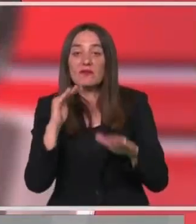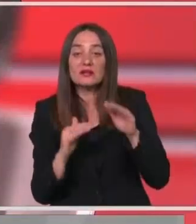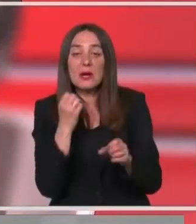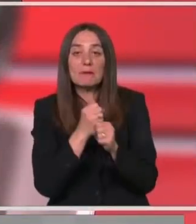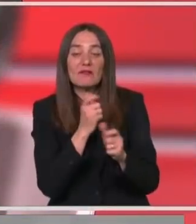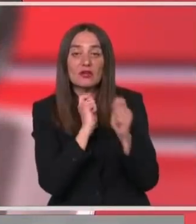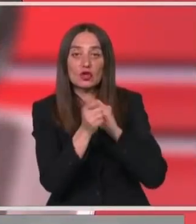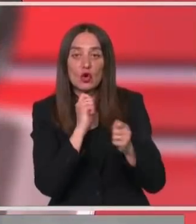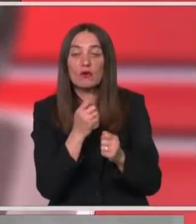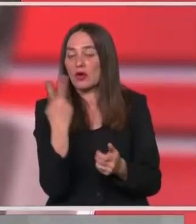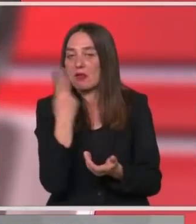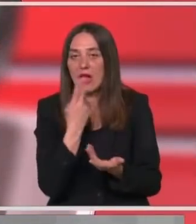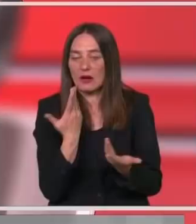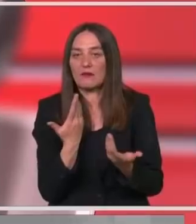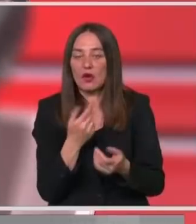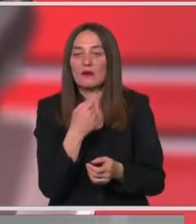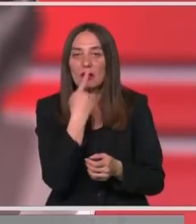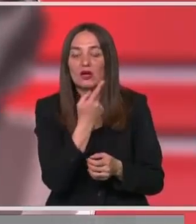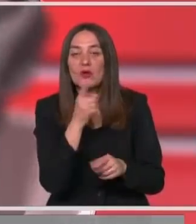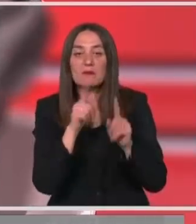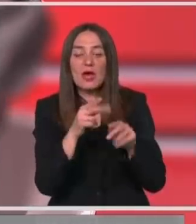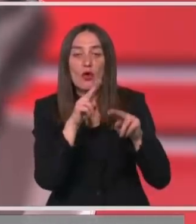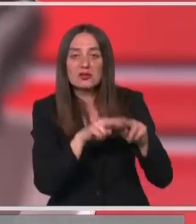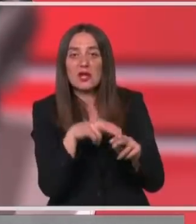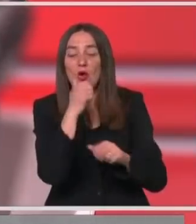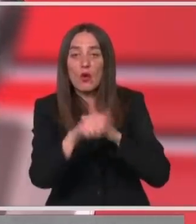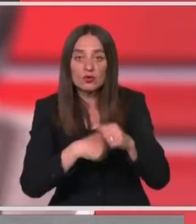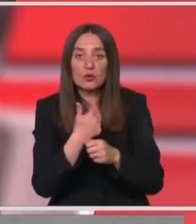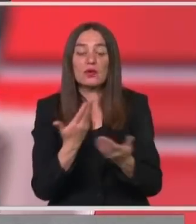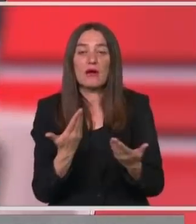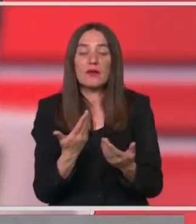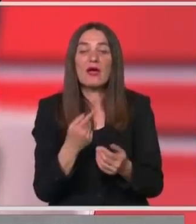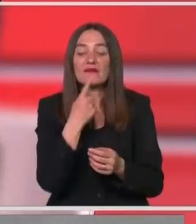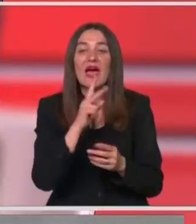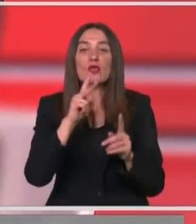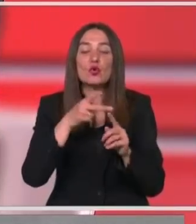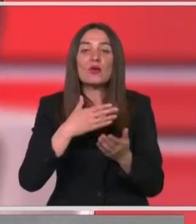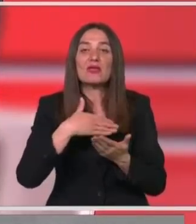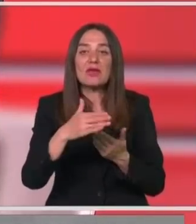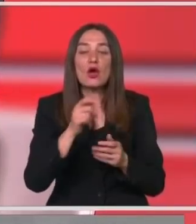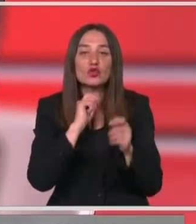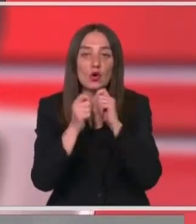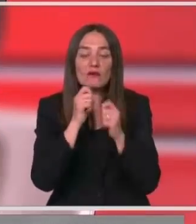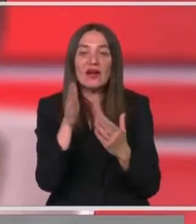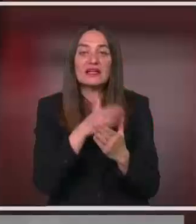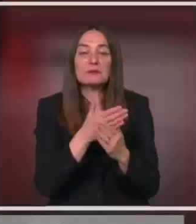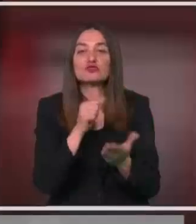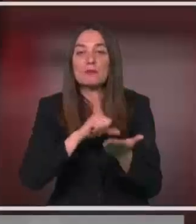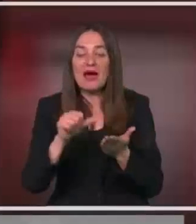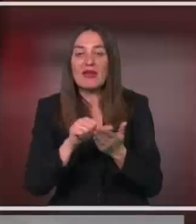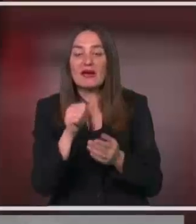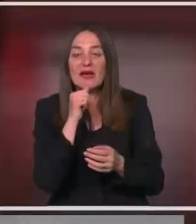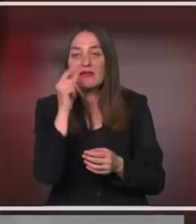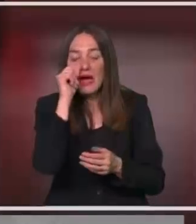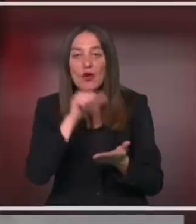pravite dogovore? Naravno. Da kažete, ako je nekom ostalo još godinu dana... Taj drugi deo dogovora između banaka i